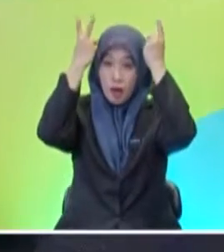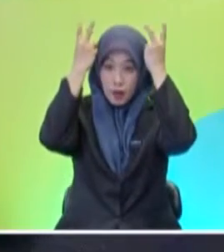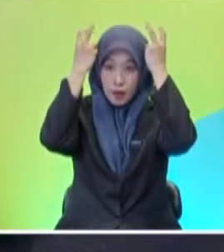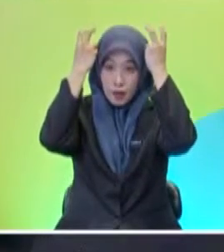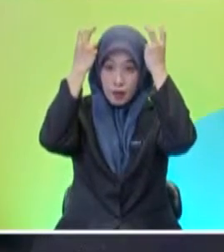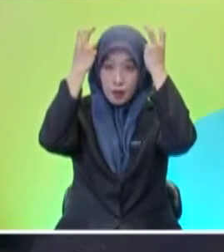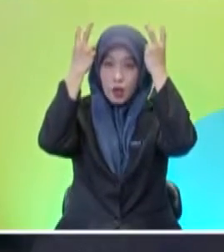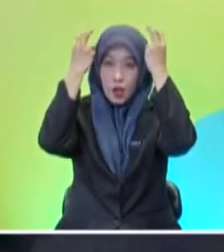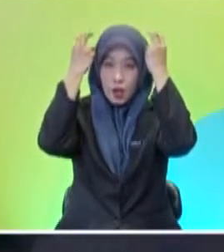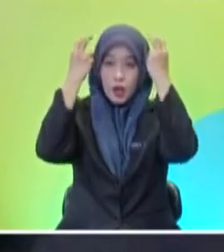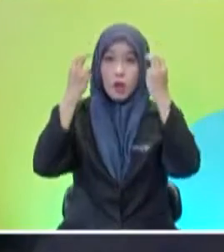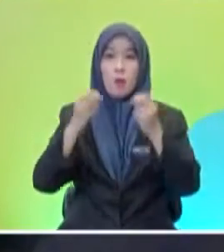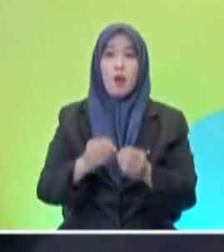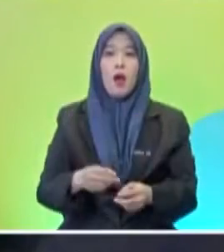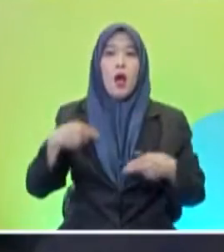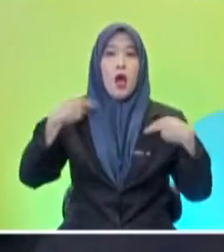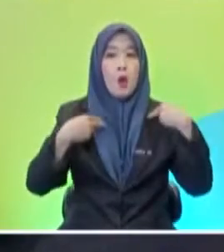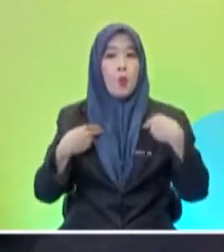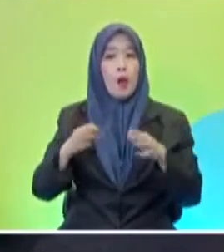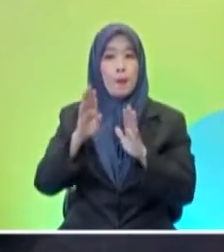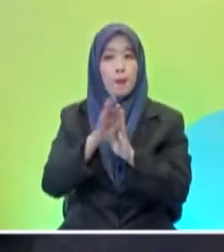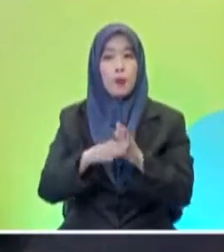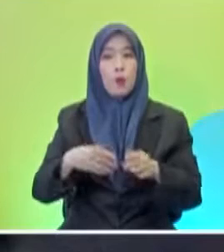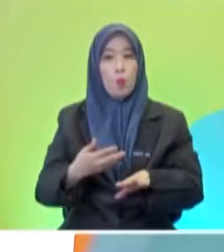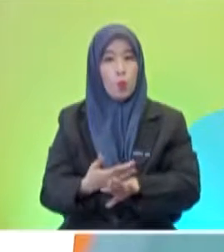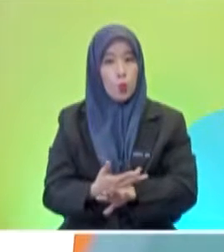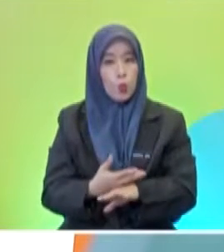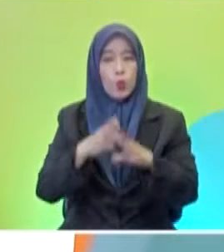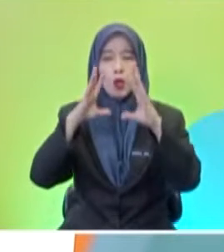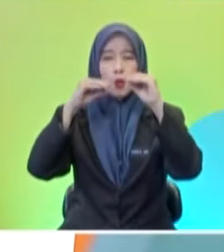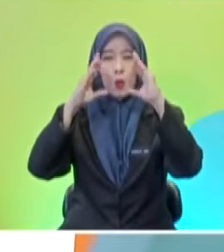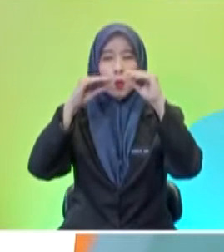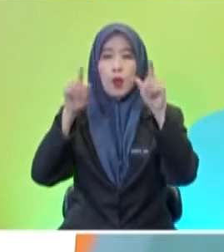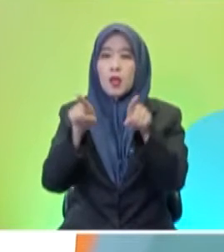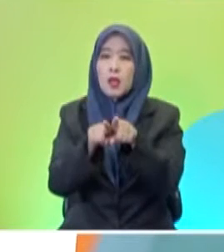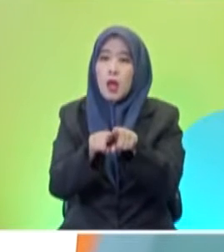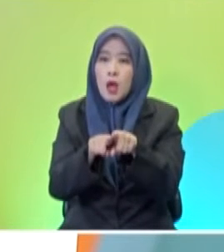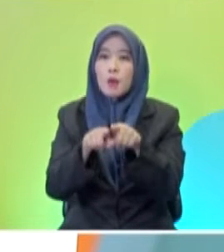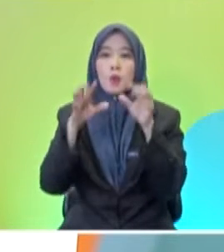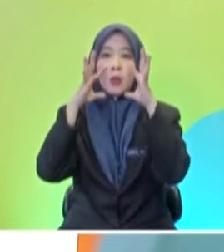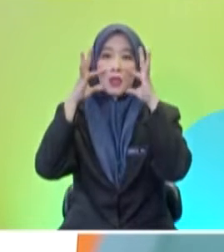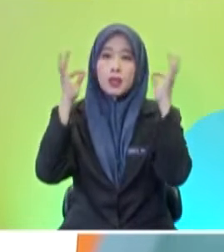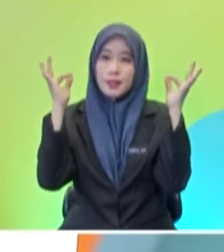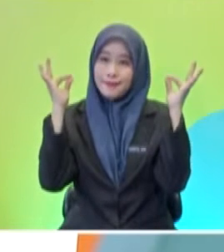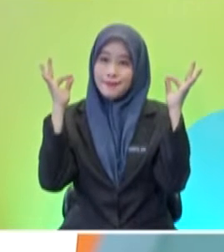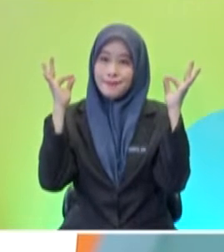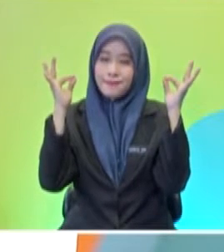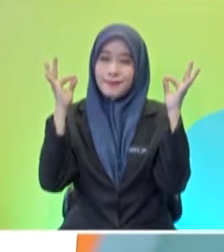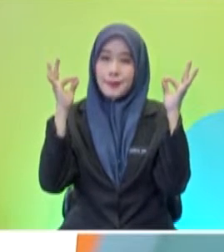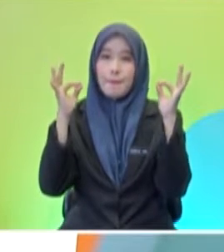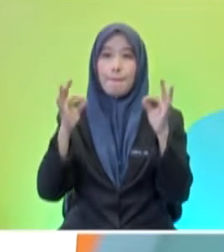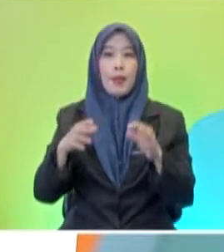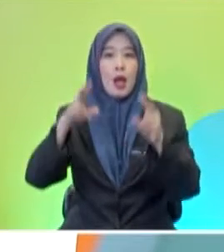ialah haiwan yang berbulu lembut gebu seperti kucing. Ha, okey. Arnab ni selalu